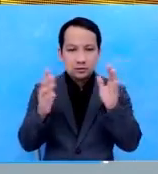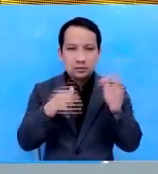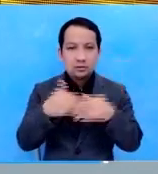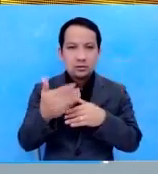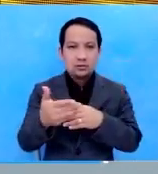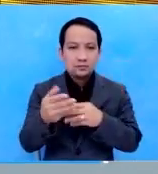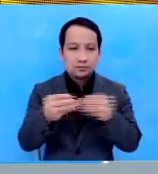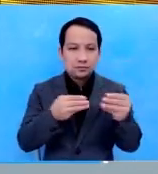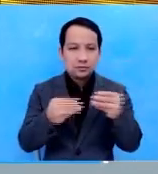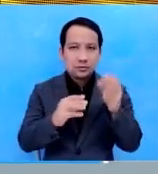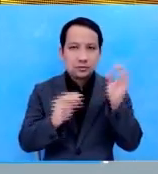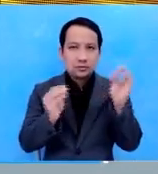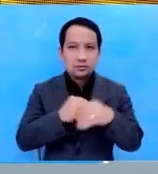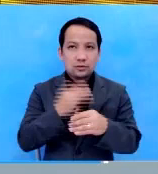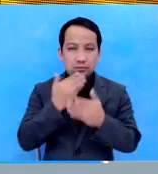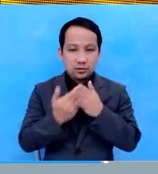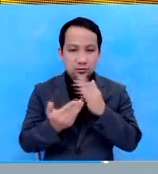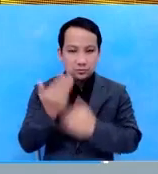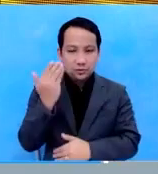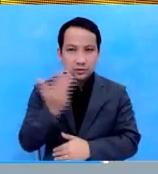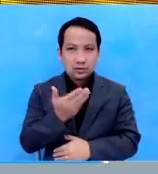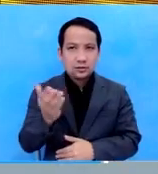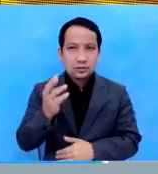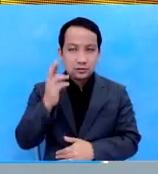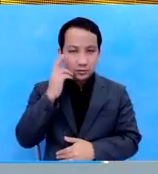Management Office. Magandang umaga po, Sir Rapsing.